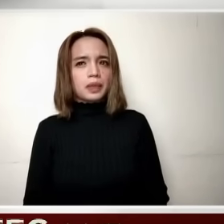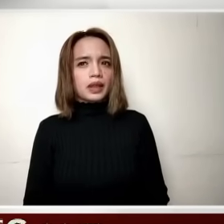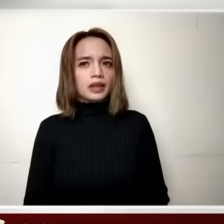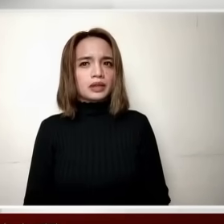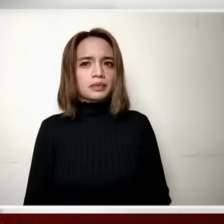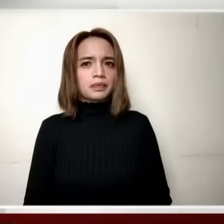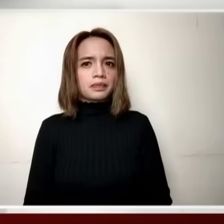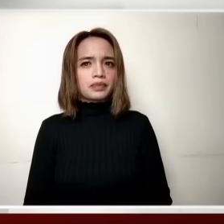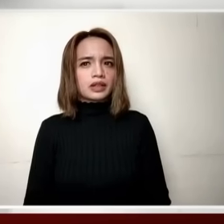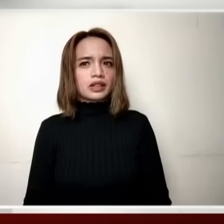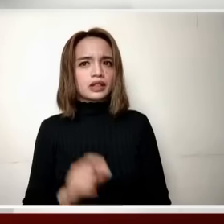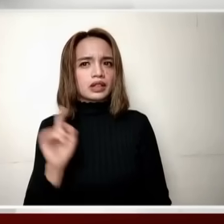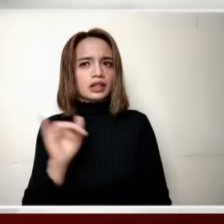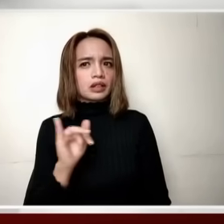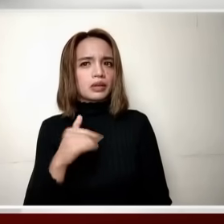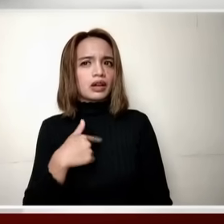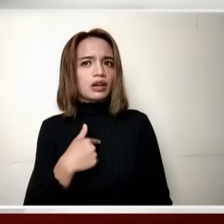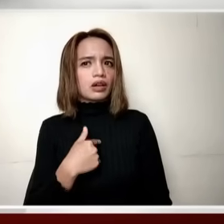Several flights